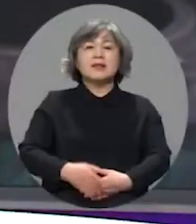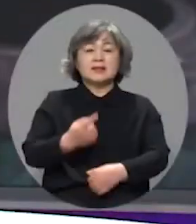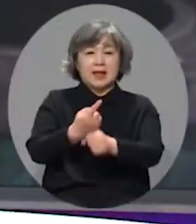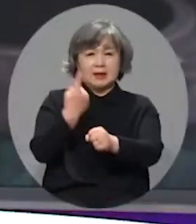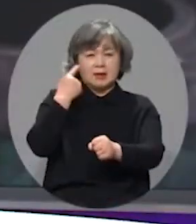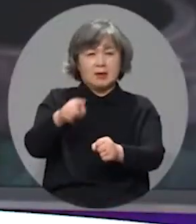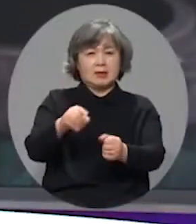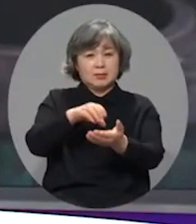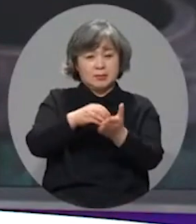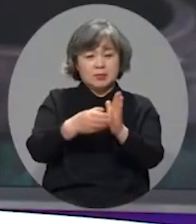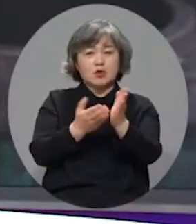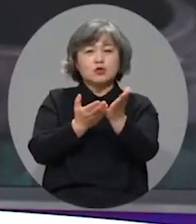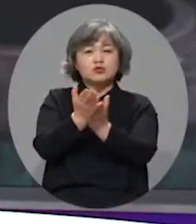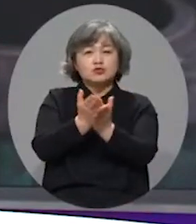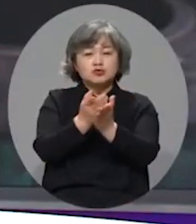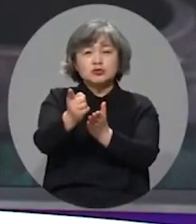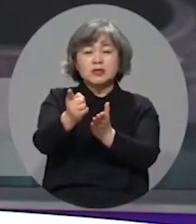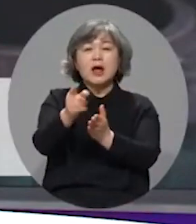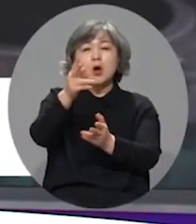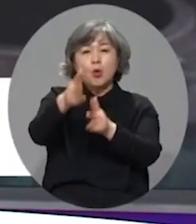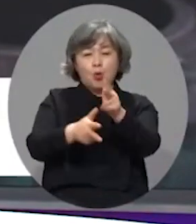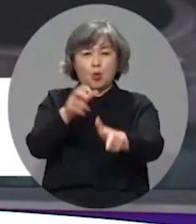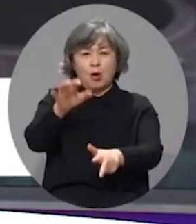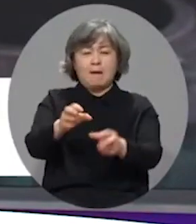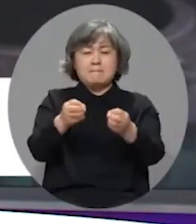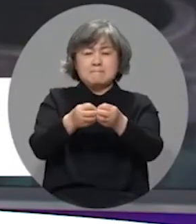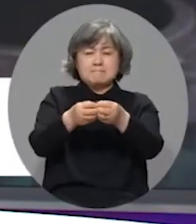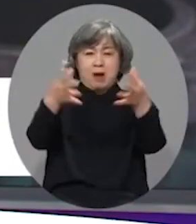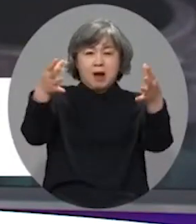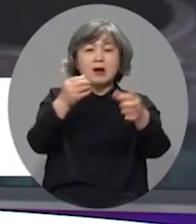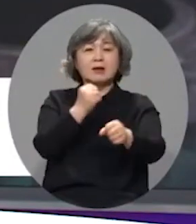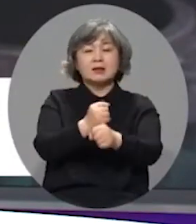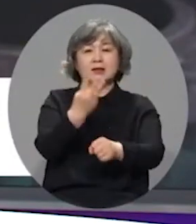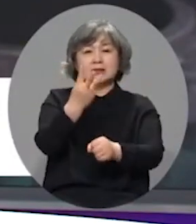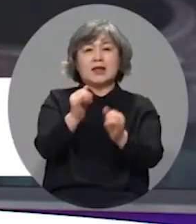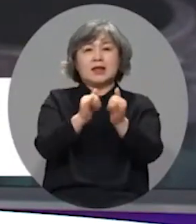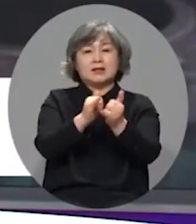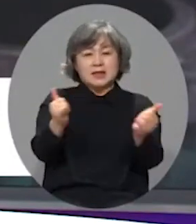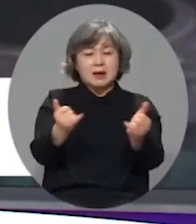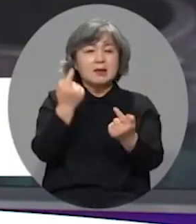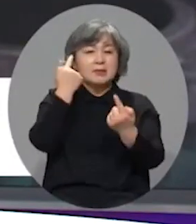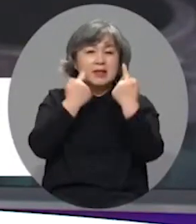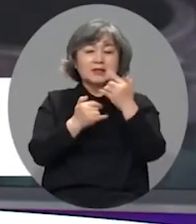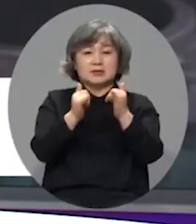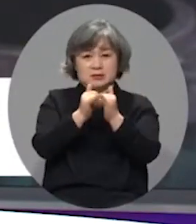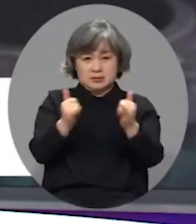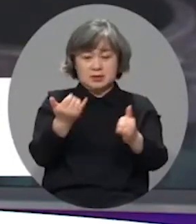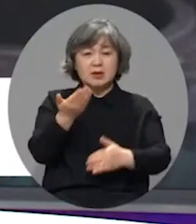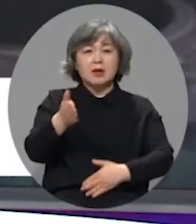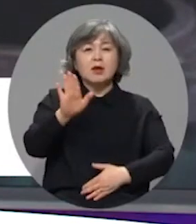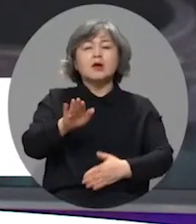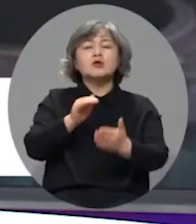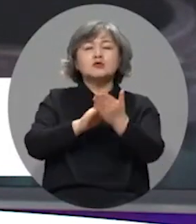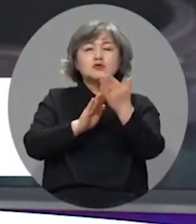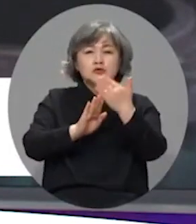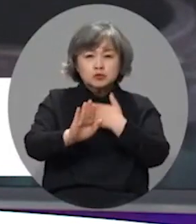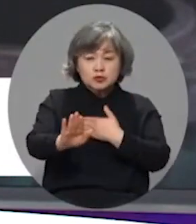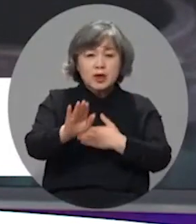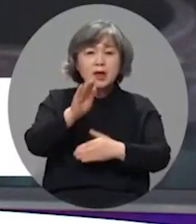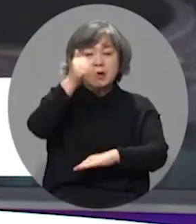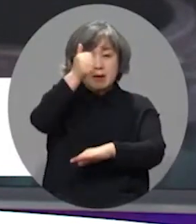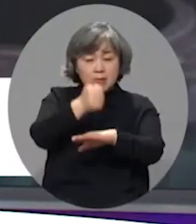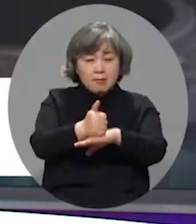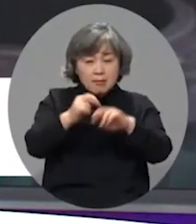지난해 이맘때 군산의 한 화학공장에서 폭발 사고가 발생해 3명의 사상자가 났습니다. 그 후 사고의